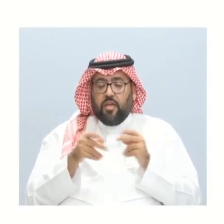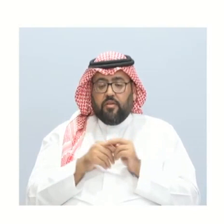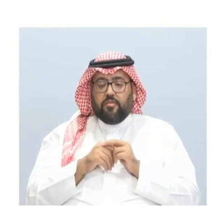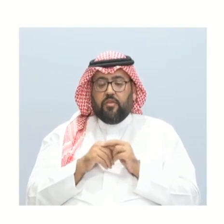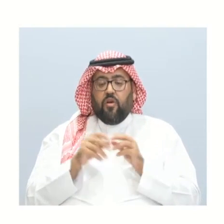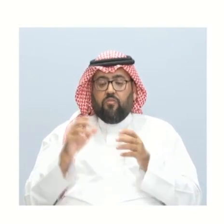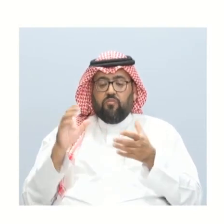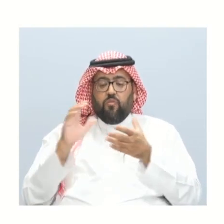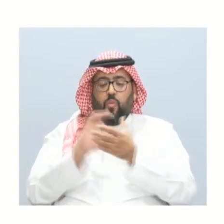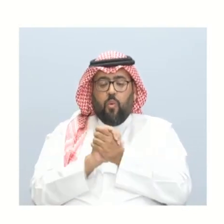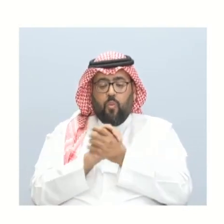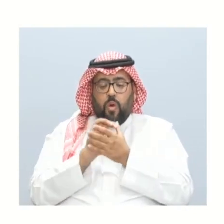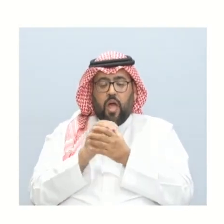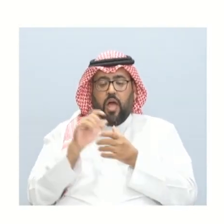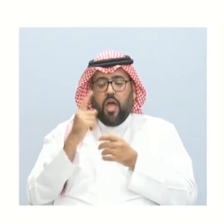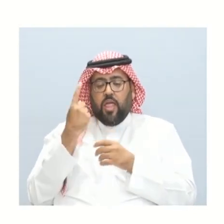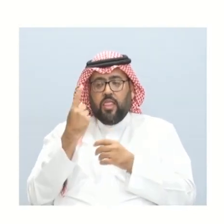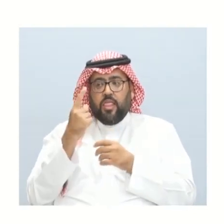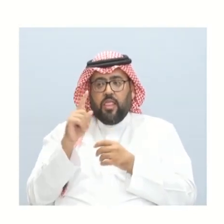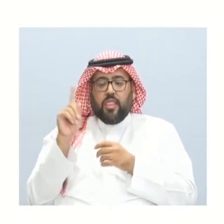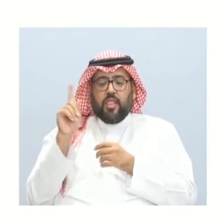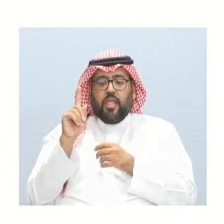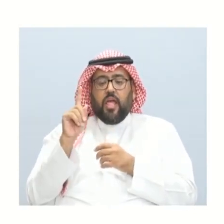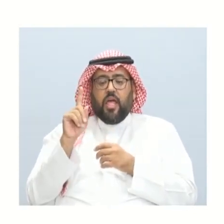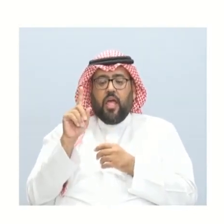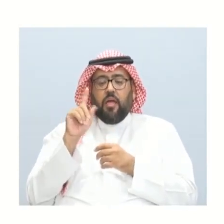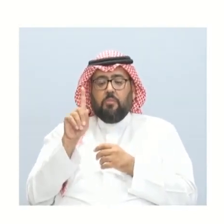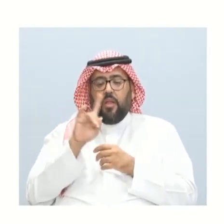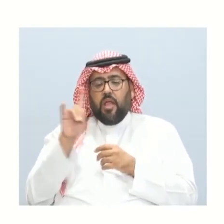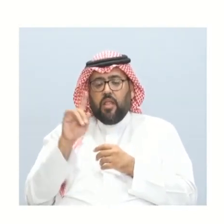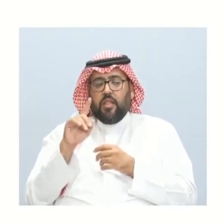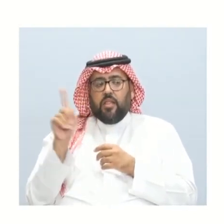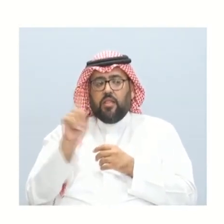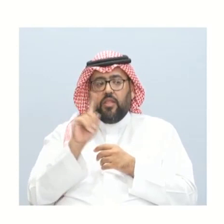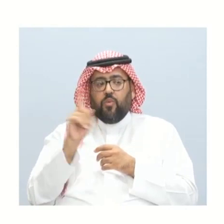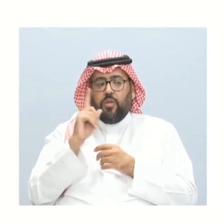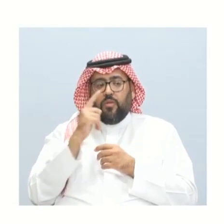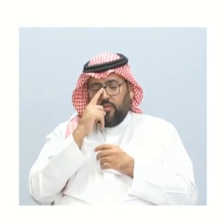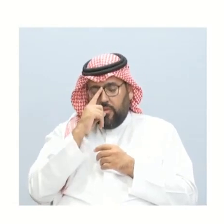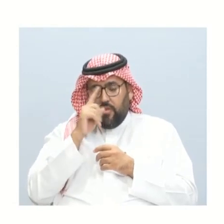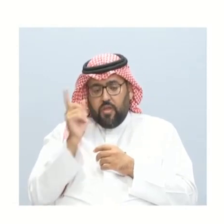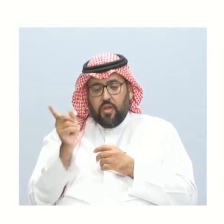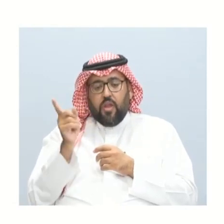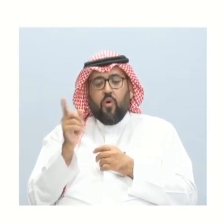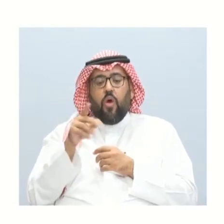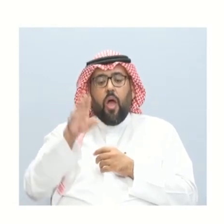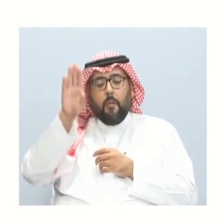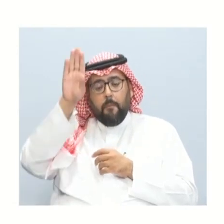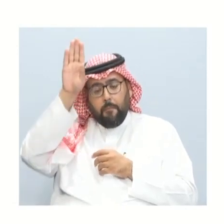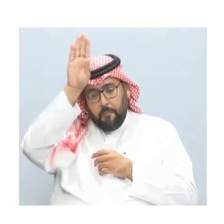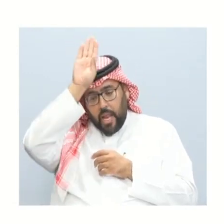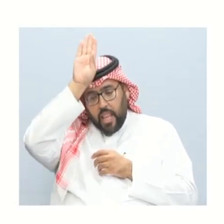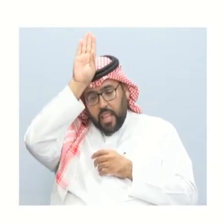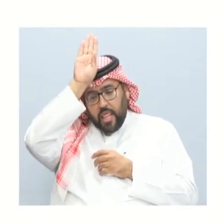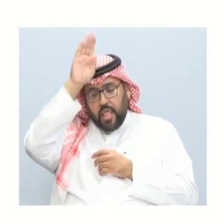ووحد البلاد تحت رايه التوحيد انه الملك عبد